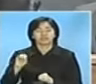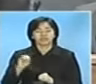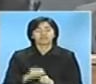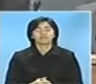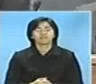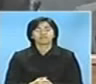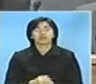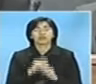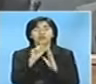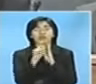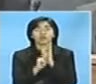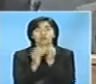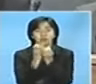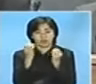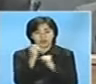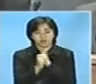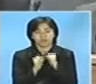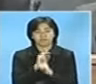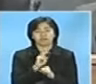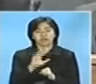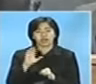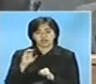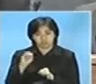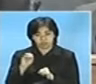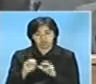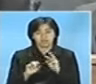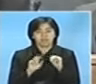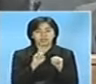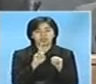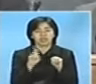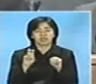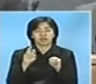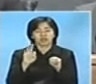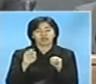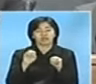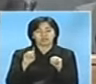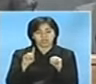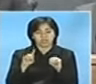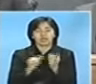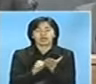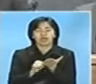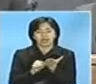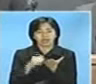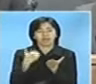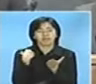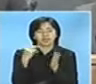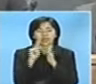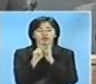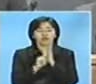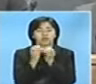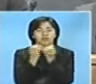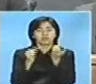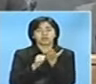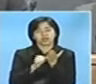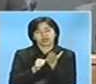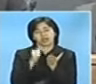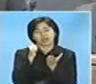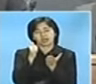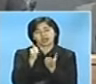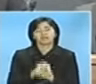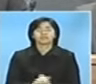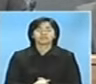2550ในมาตรา291ก็บัญญัติให้สามารถแก้ไขร่างรัฐธรรมนูญได้กับผ